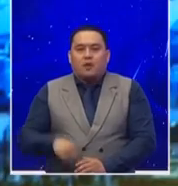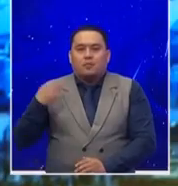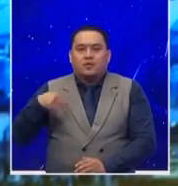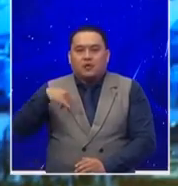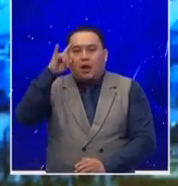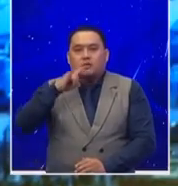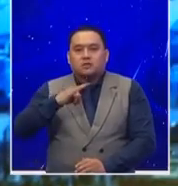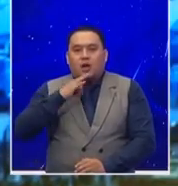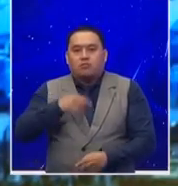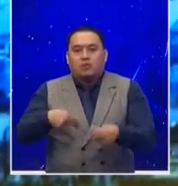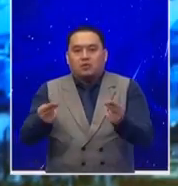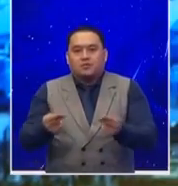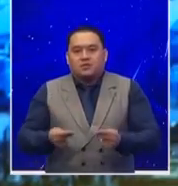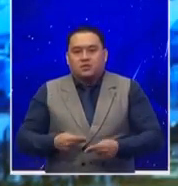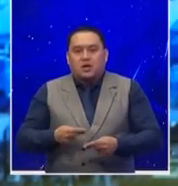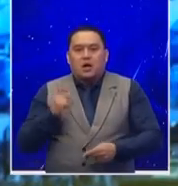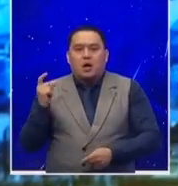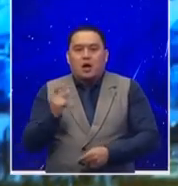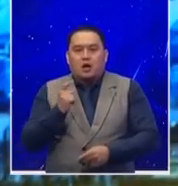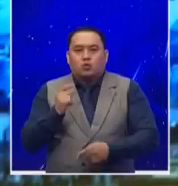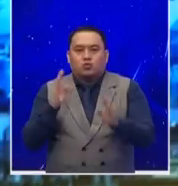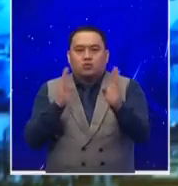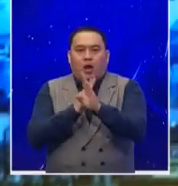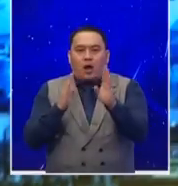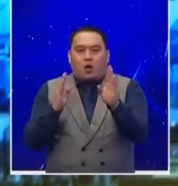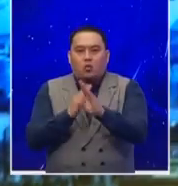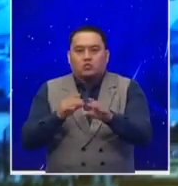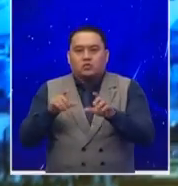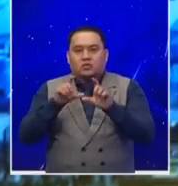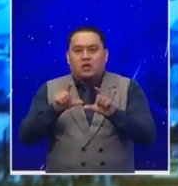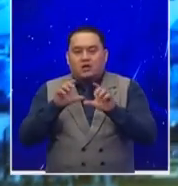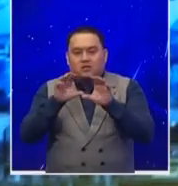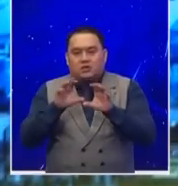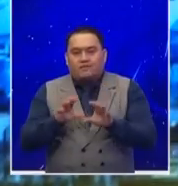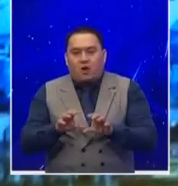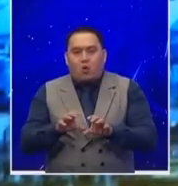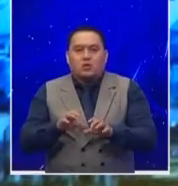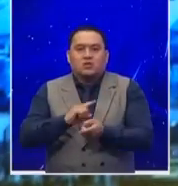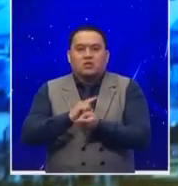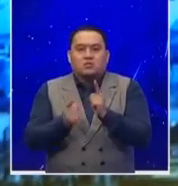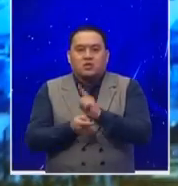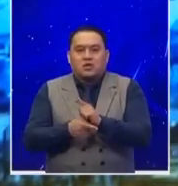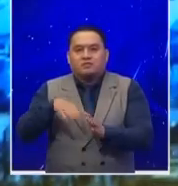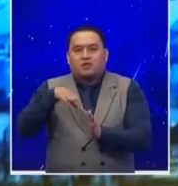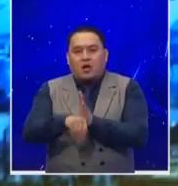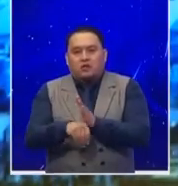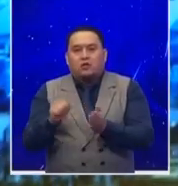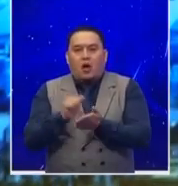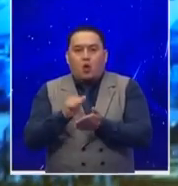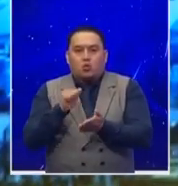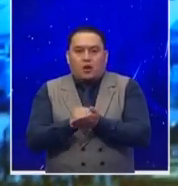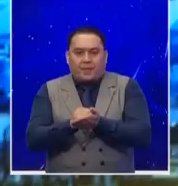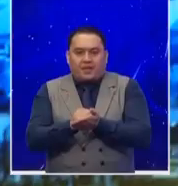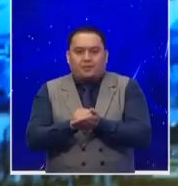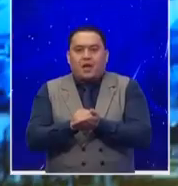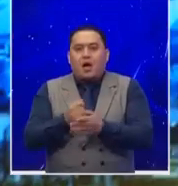Президент Касым-Жомарт Токаев подписал экологический кодекс страны. По словам министра экологии, геологии и природных ресурсов, это